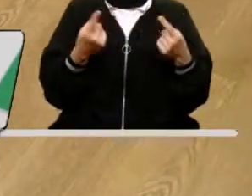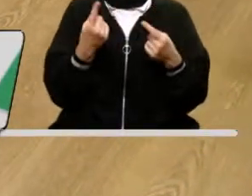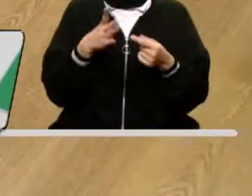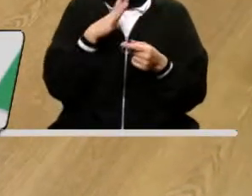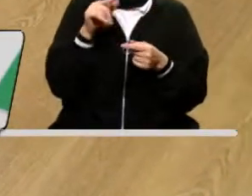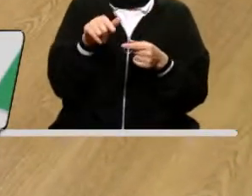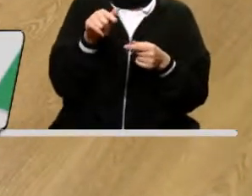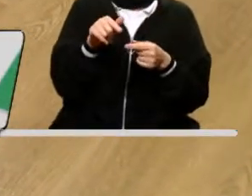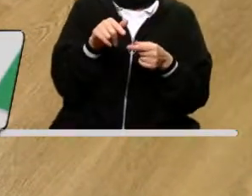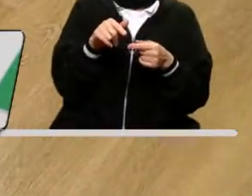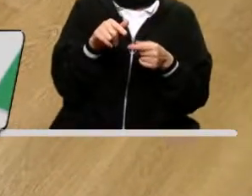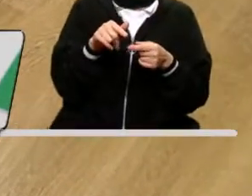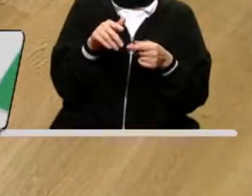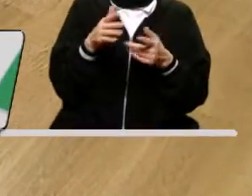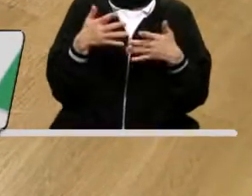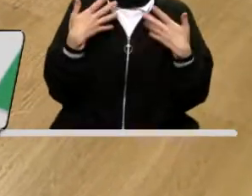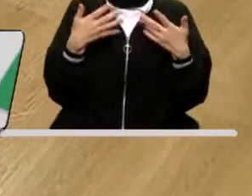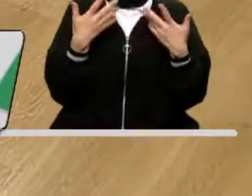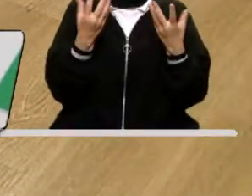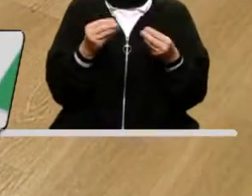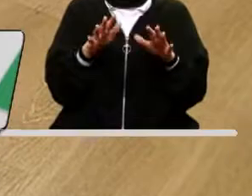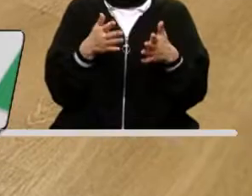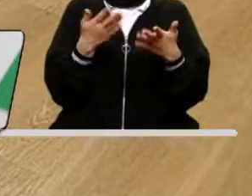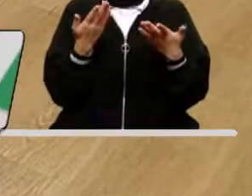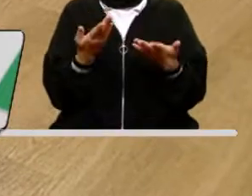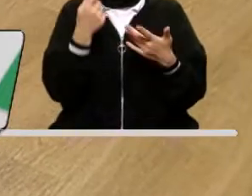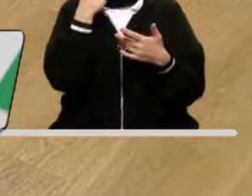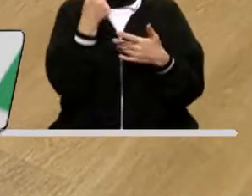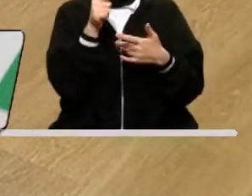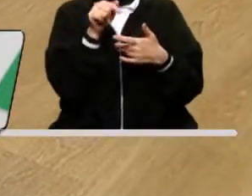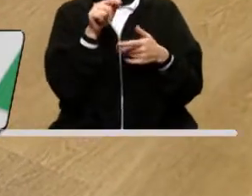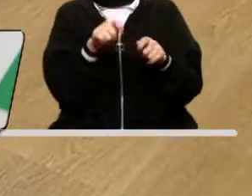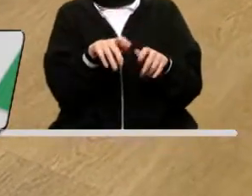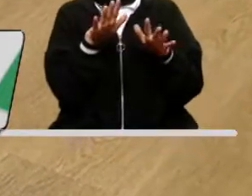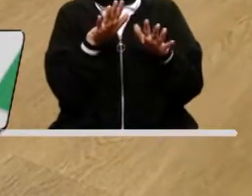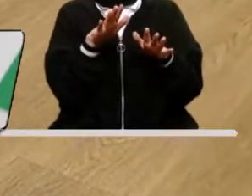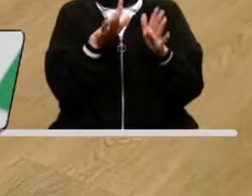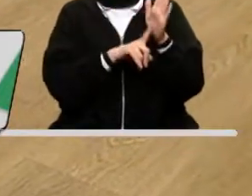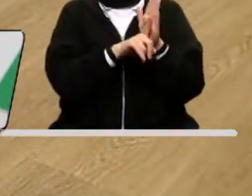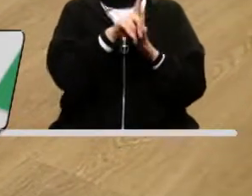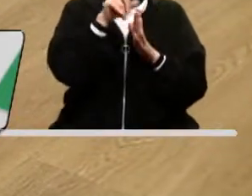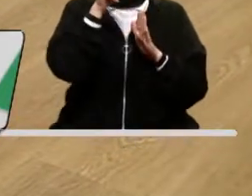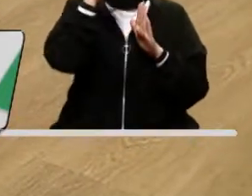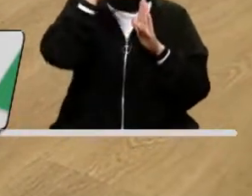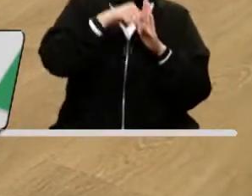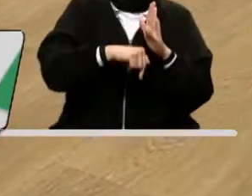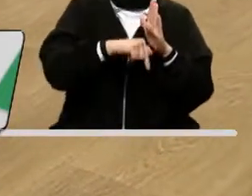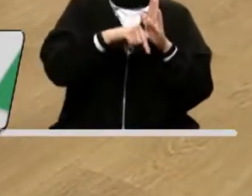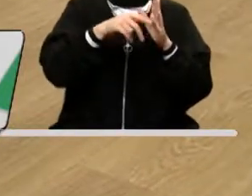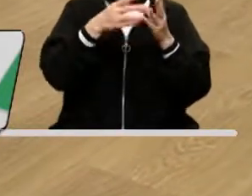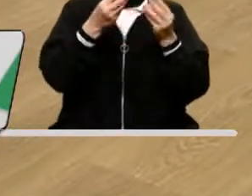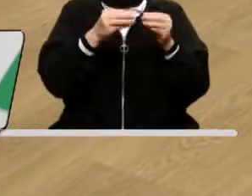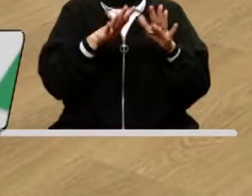limbik sistem sana heyecan yaratabilir. Aman bak bunu bir daha yapma, başarısı olabilirsin korkusu. Yani korku, kaygı hep bu